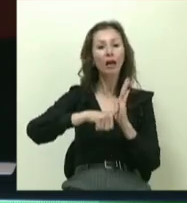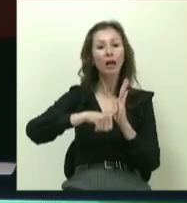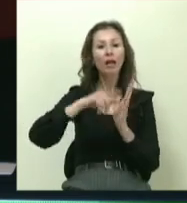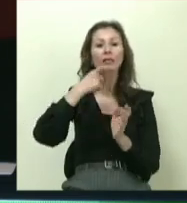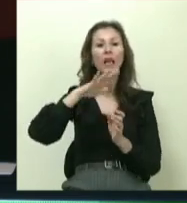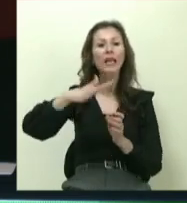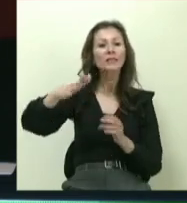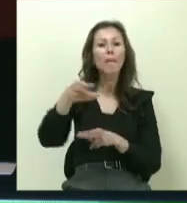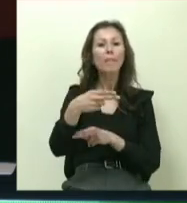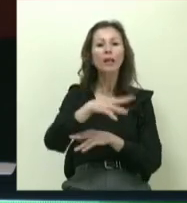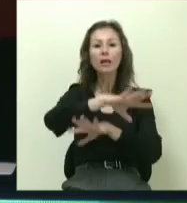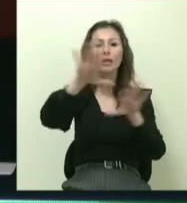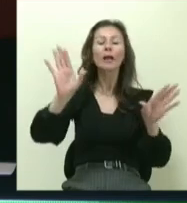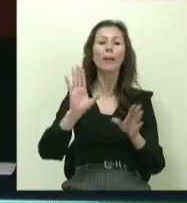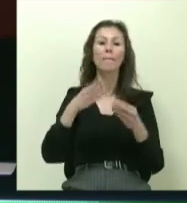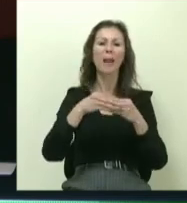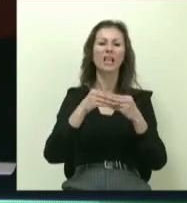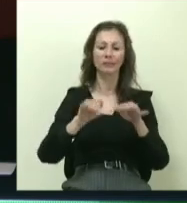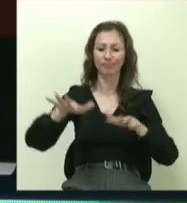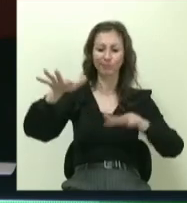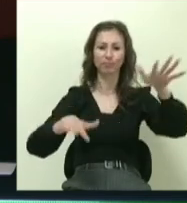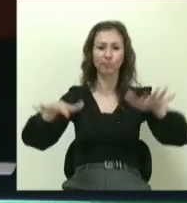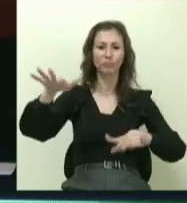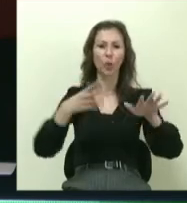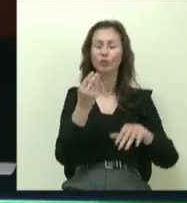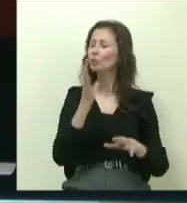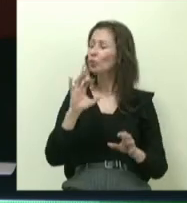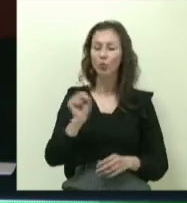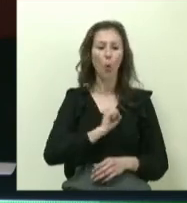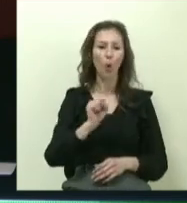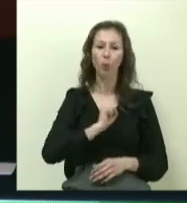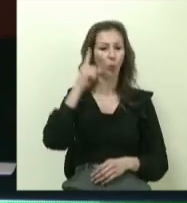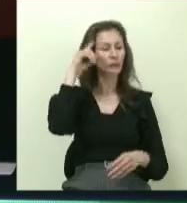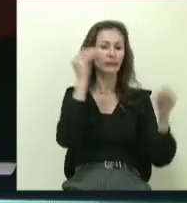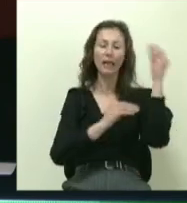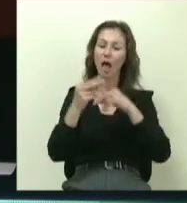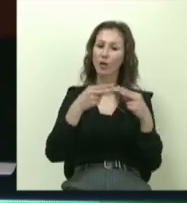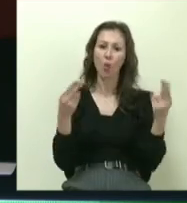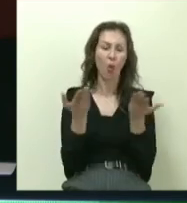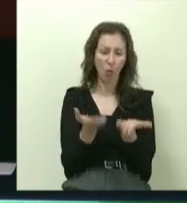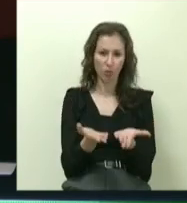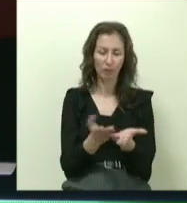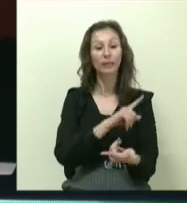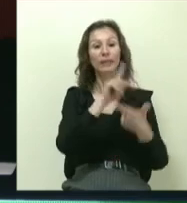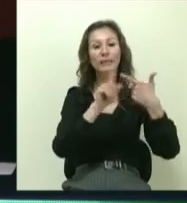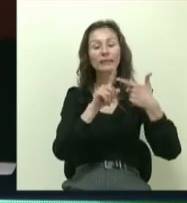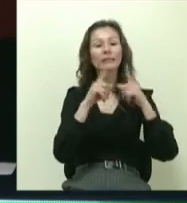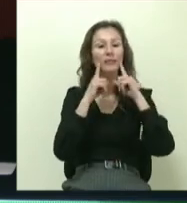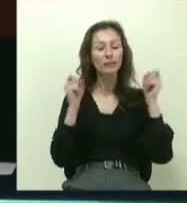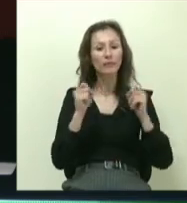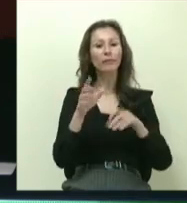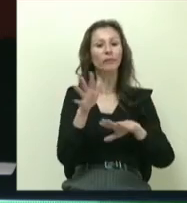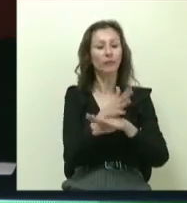denizlerdeki balık kadar plastik olacak hakikaten korkulu bir senaryo Bu ikinci etki